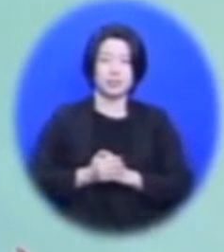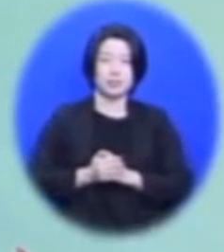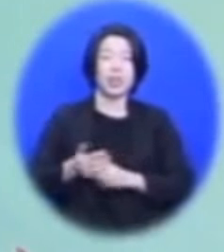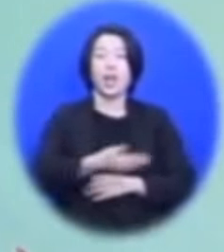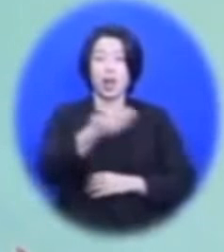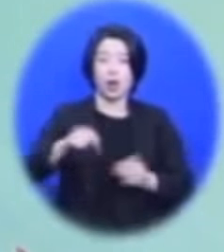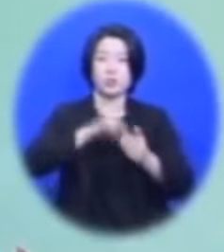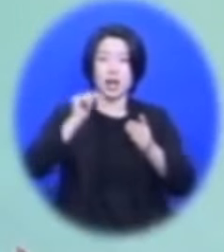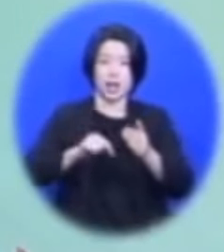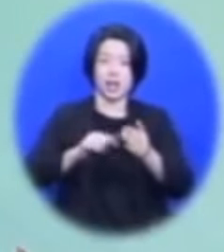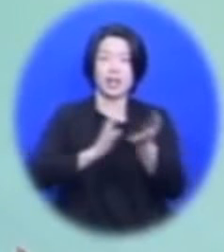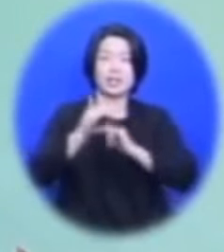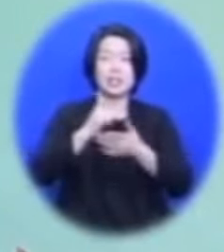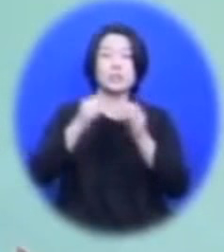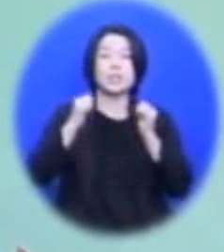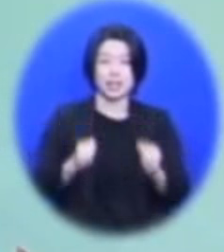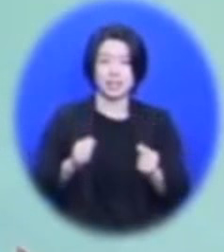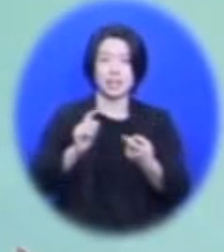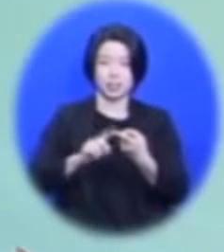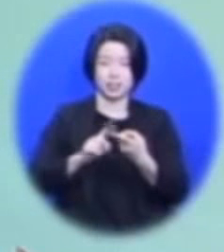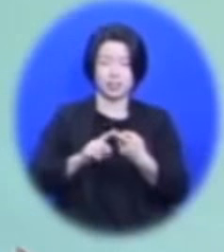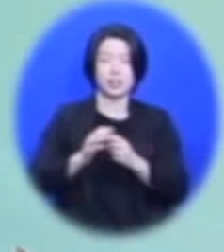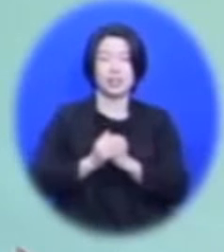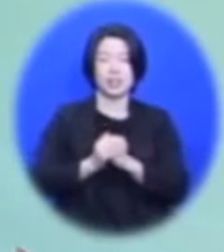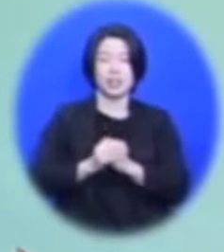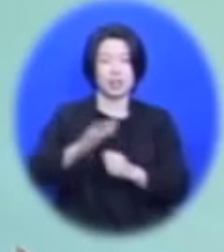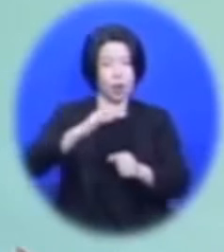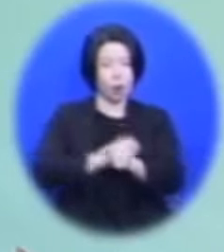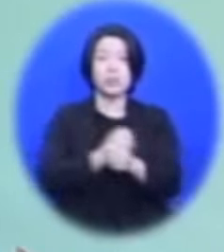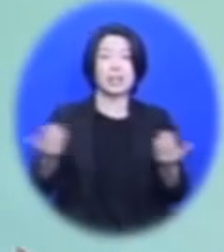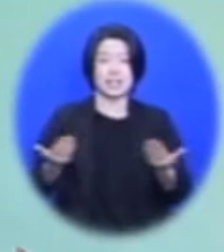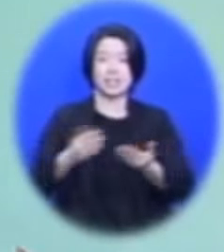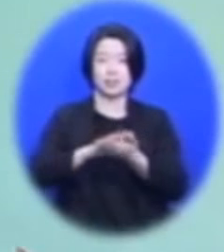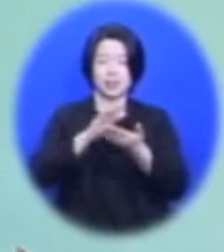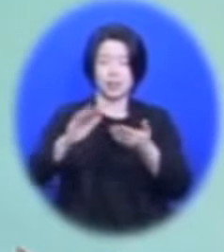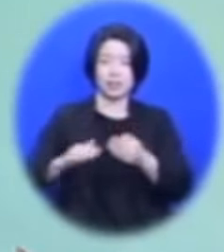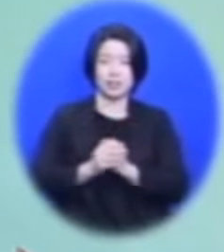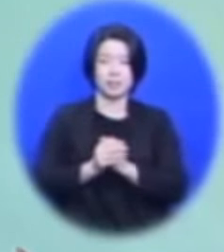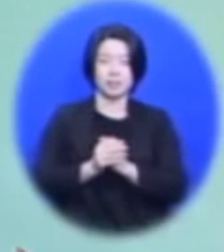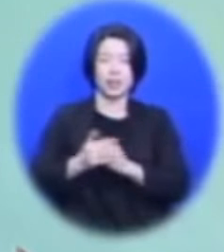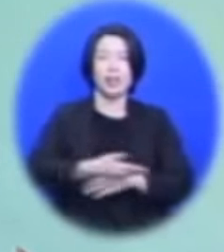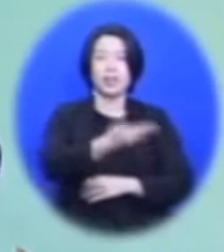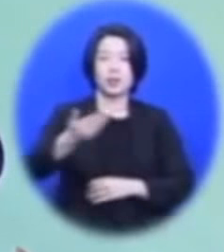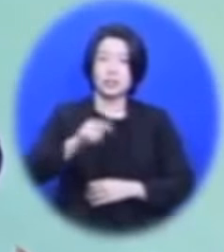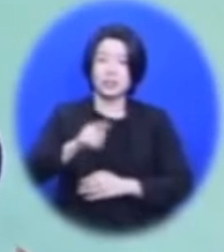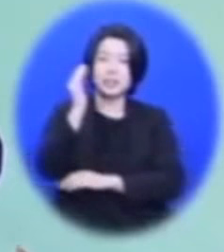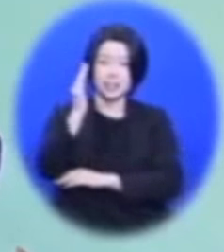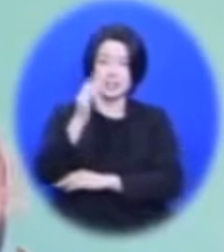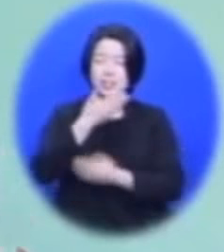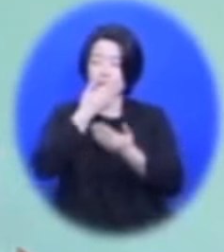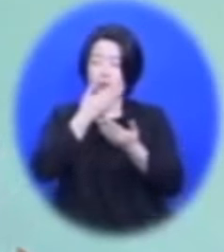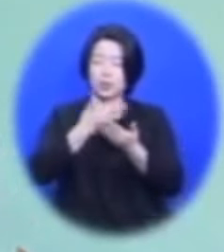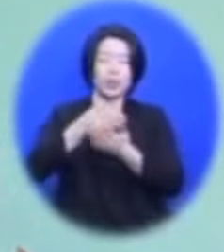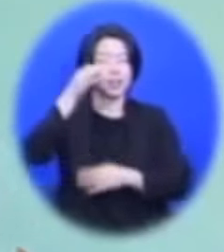여러분 안에 예수님이 계시다는 것은 이건 엄청난 일입니다. 여러분이 그 사실을 중요하게